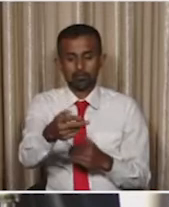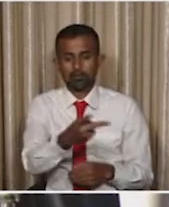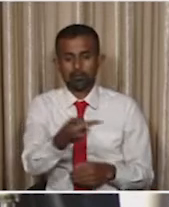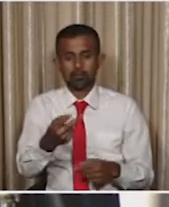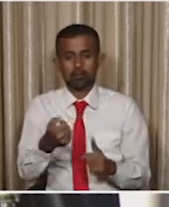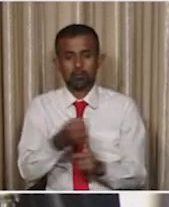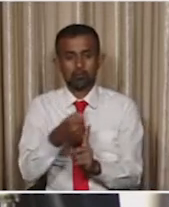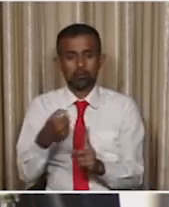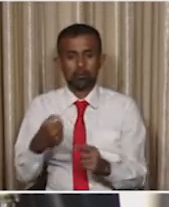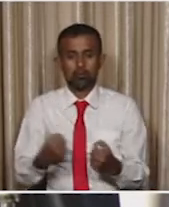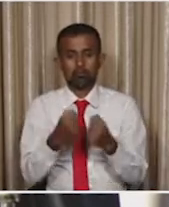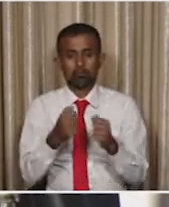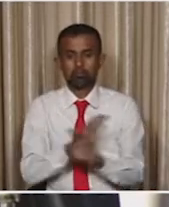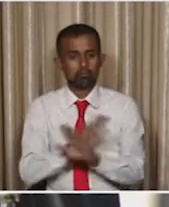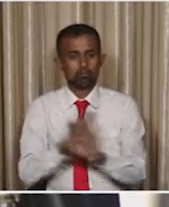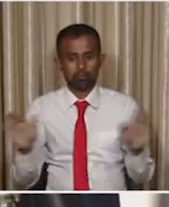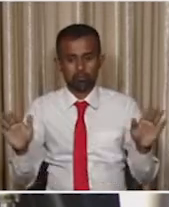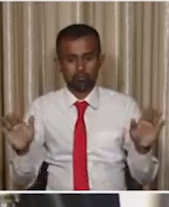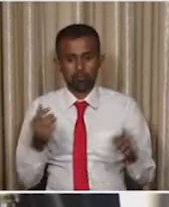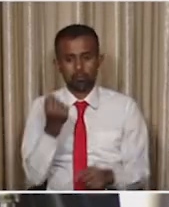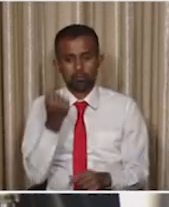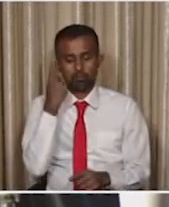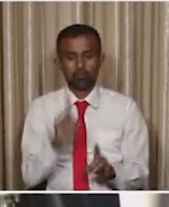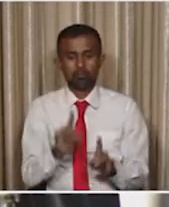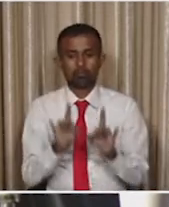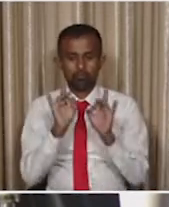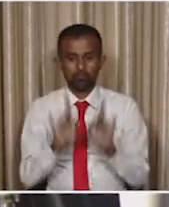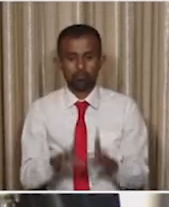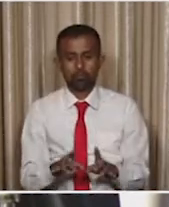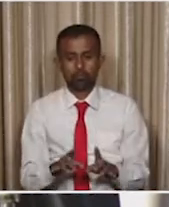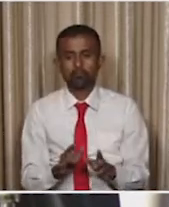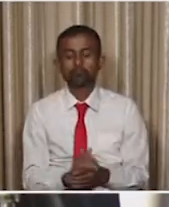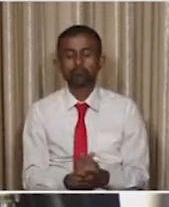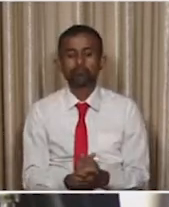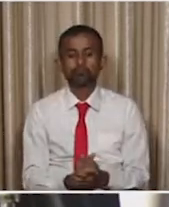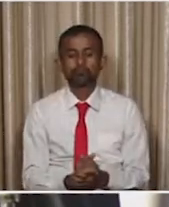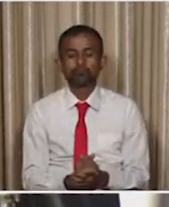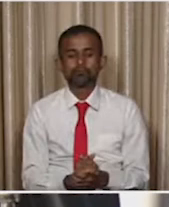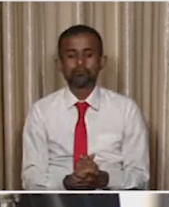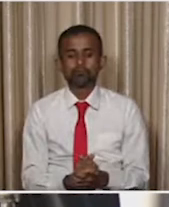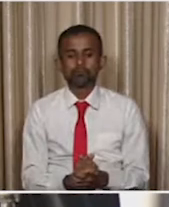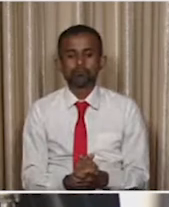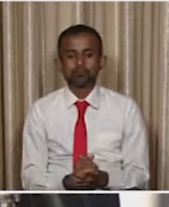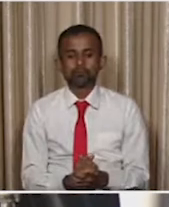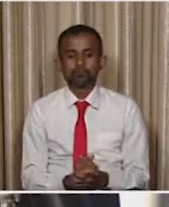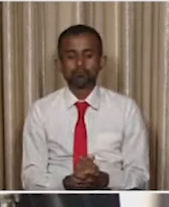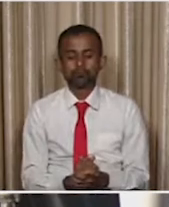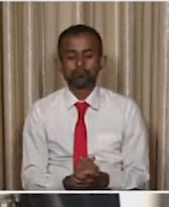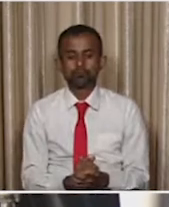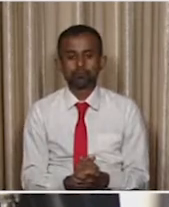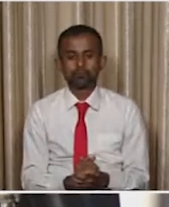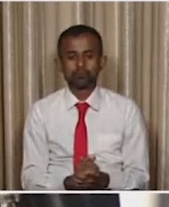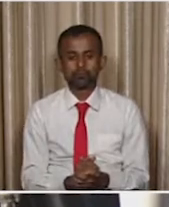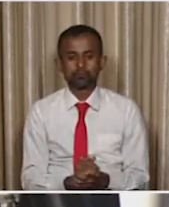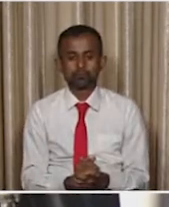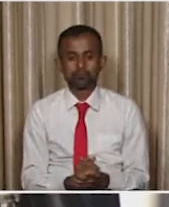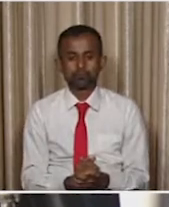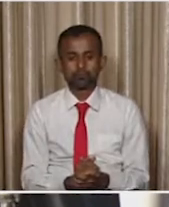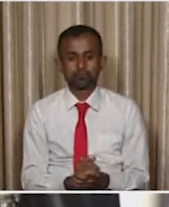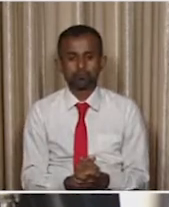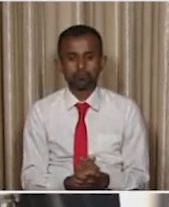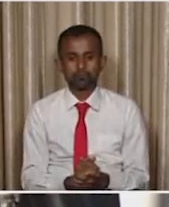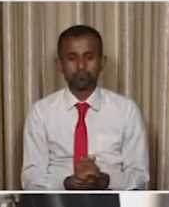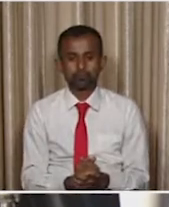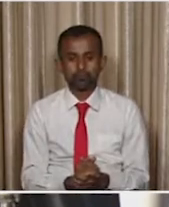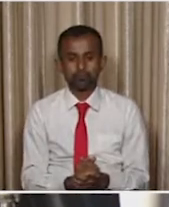சாசனத்தை உருவாக்கி இருந்தார்கள் போர்க்குற்றவாளிகள் இனப்படுகொலையாளிகளை தண்டித்திருந்தார்கள் அதன் மூலமாக அவர்கள் தங்களுக்குள்ளே ஐரோப்பாவிலே ஒரு